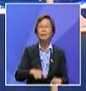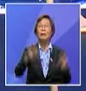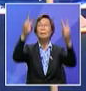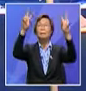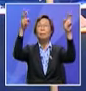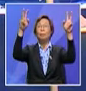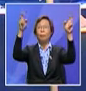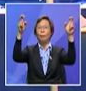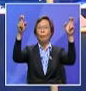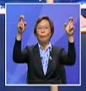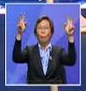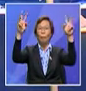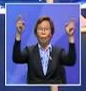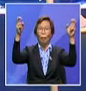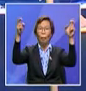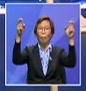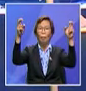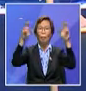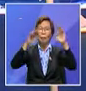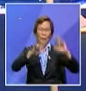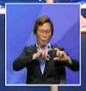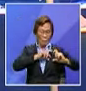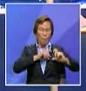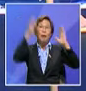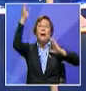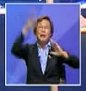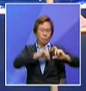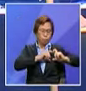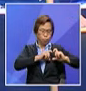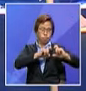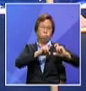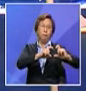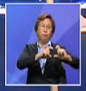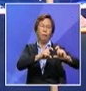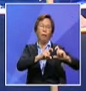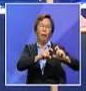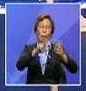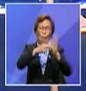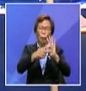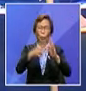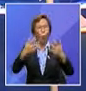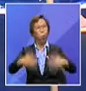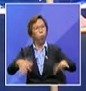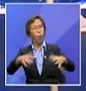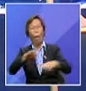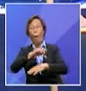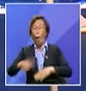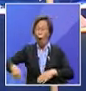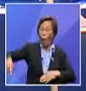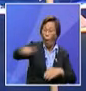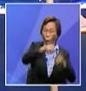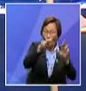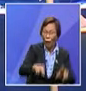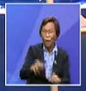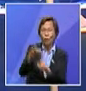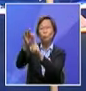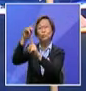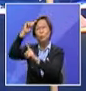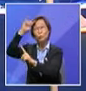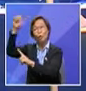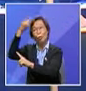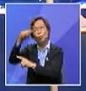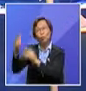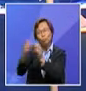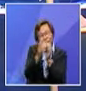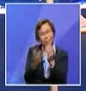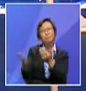Malaysia Prihatin membawa pengertian yang cukup besar bahawa seluruh rakyat khususnya di Terengganu untuk